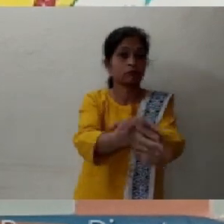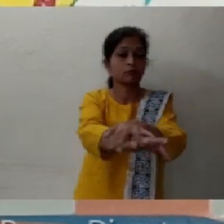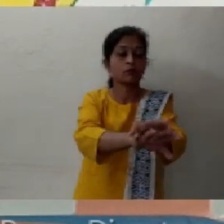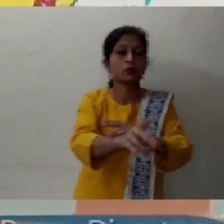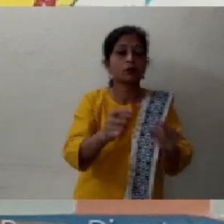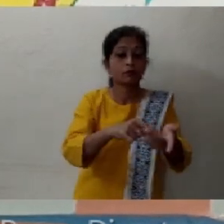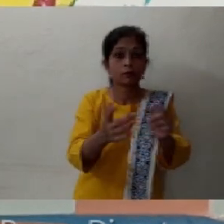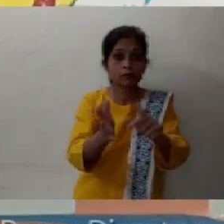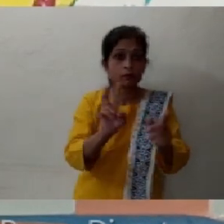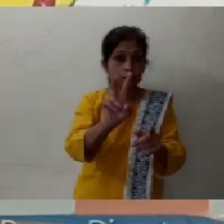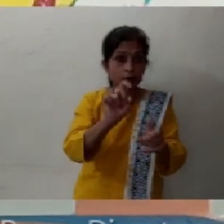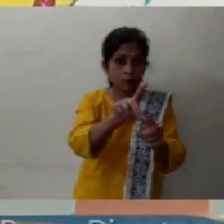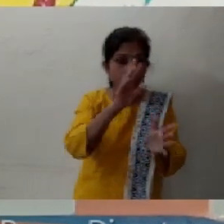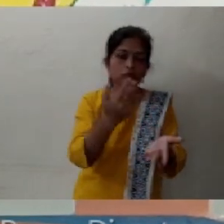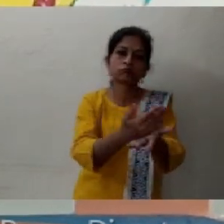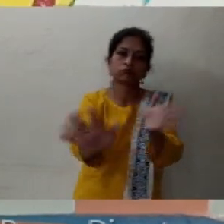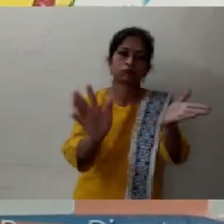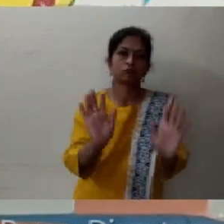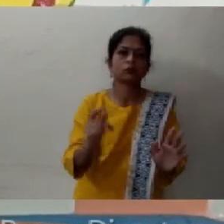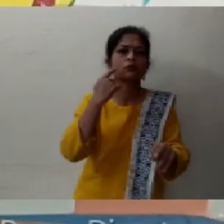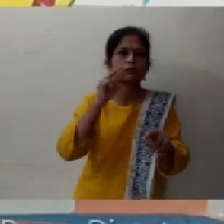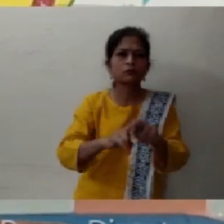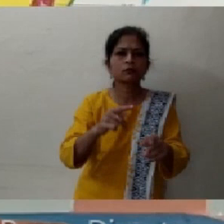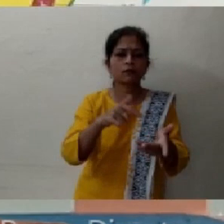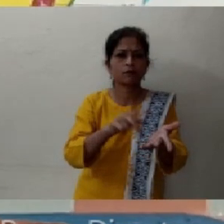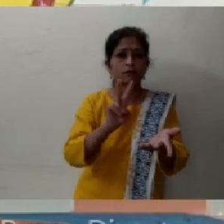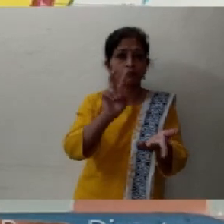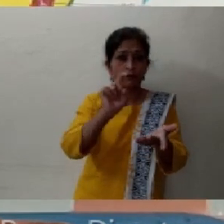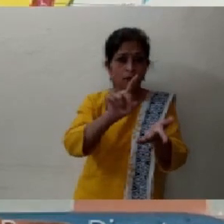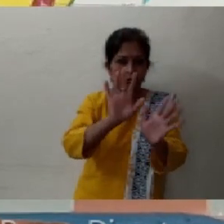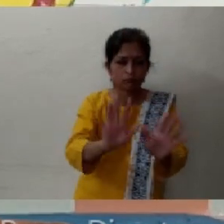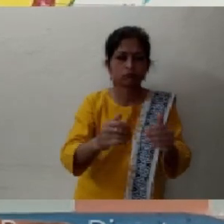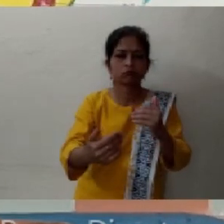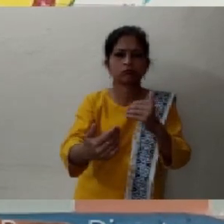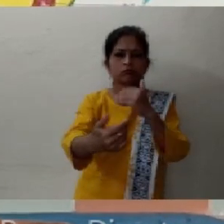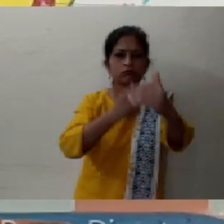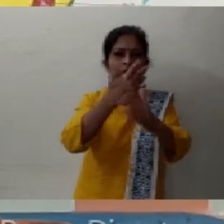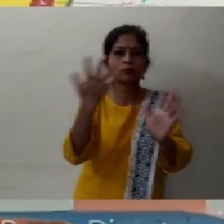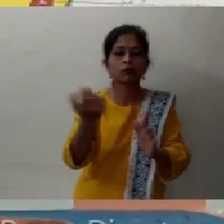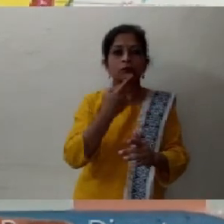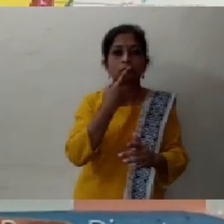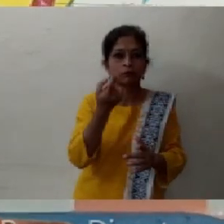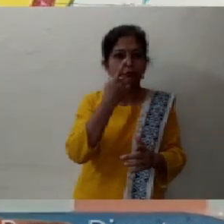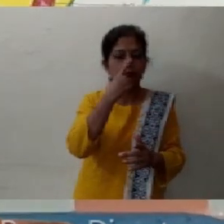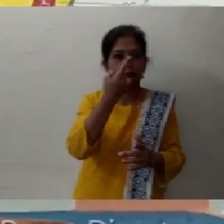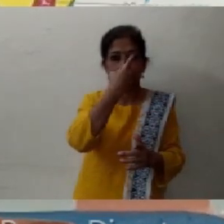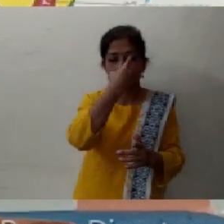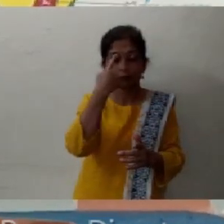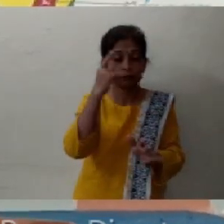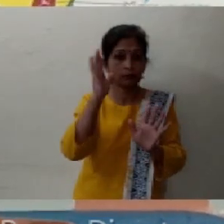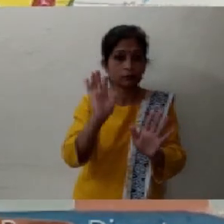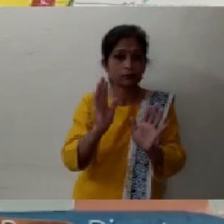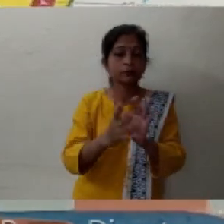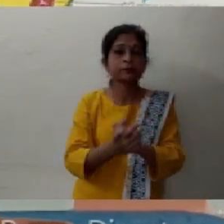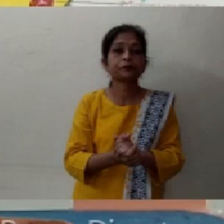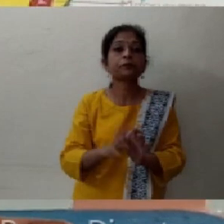तो वहीं दम तोड़ दे। अगर हाथ में वायरस रह भी गया हो तो अंदर जाने के तरीके क्या क्या हैं? मुंह से, नाक से या आंख